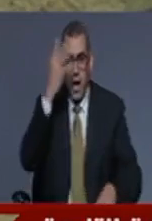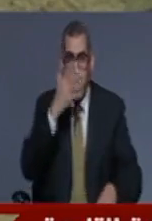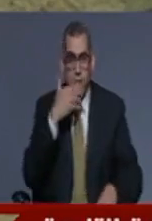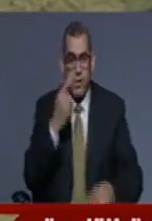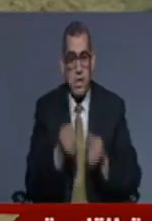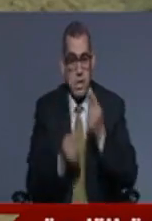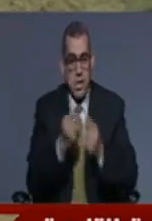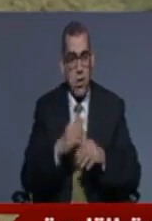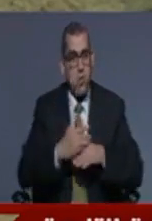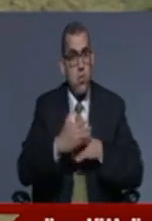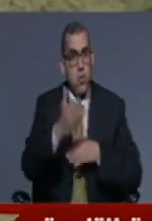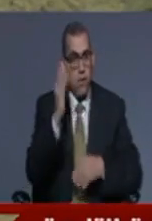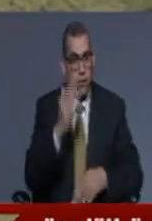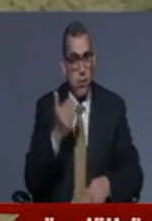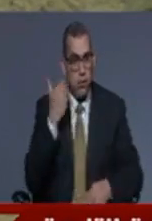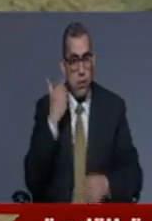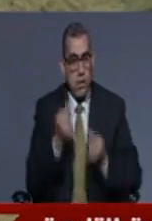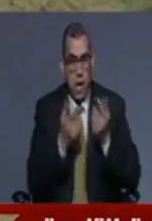ولم تزرع،